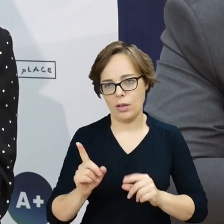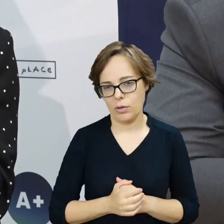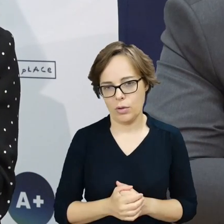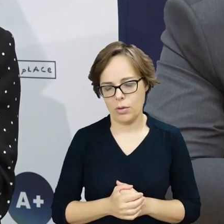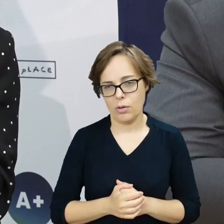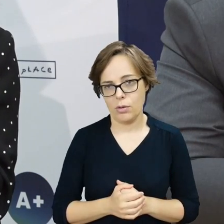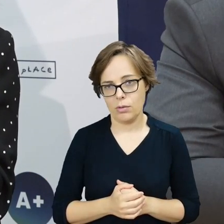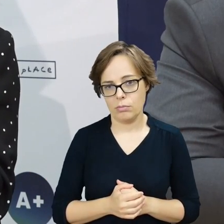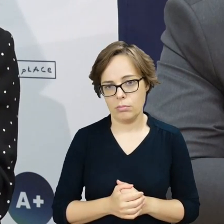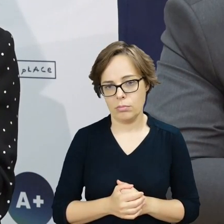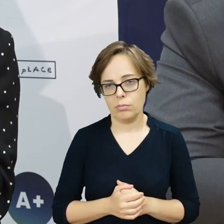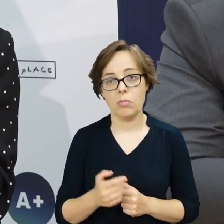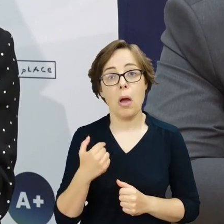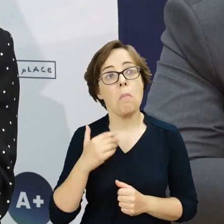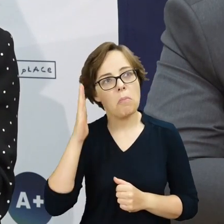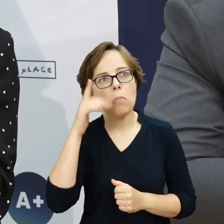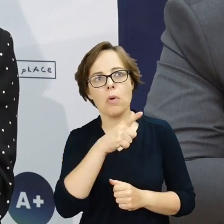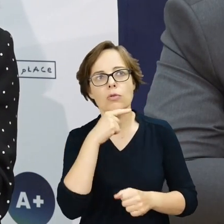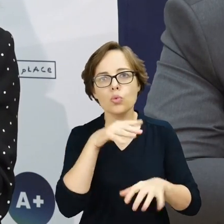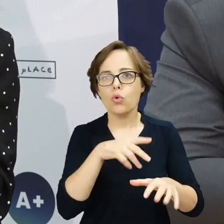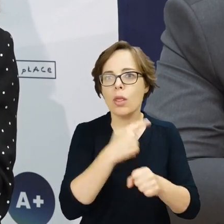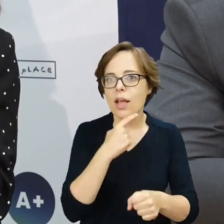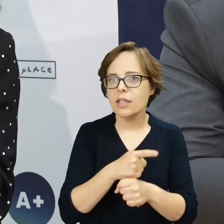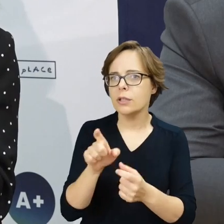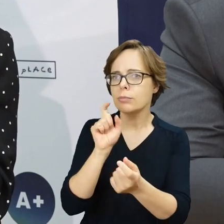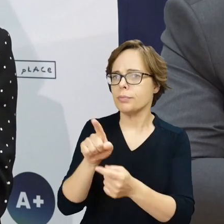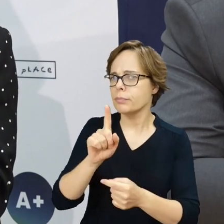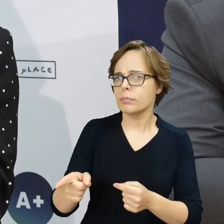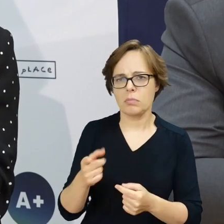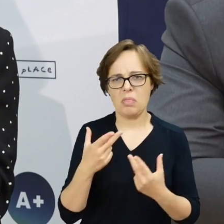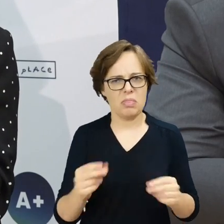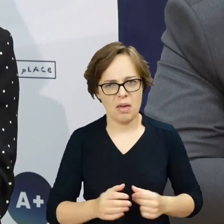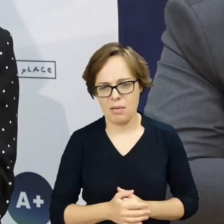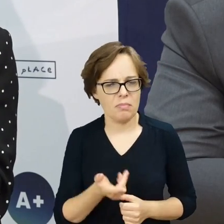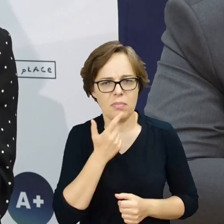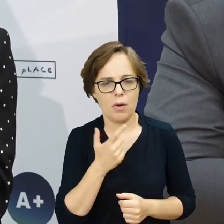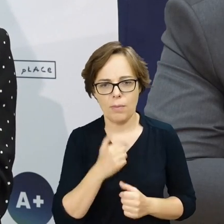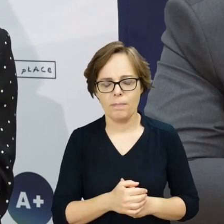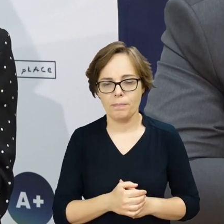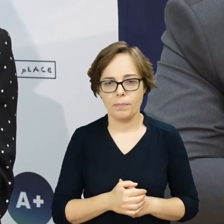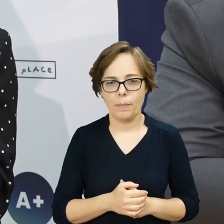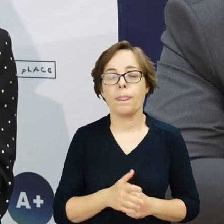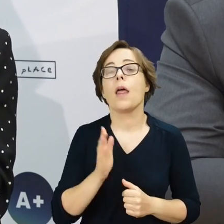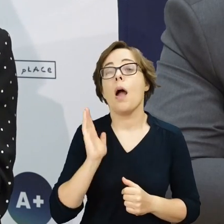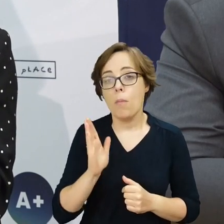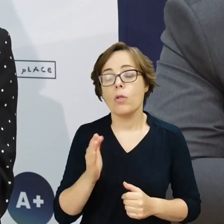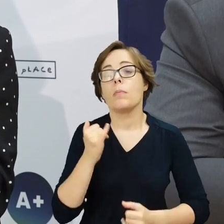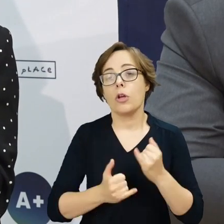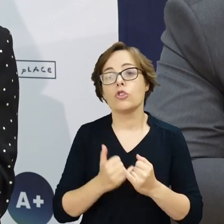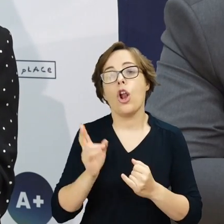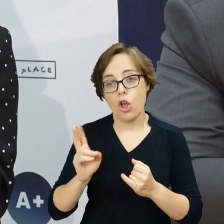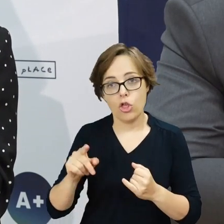postępowania, natomiast ci wnioskodawcy, a następnie skarżący, którzy się na to zdecydowali, żeby ten zarzut